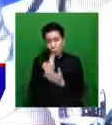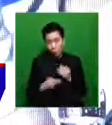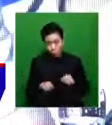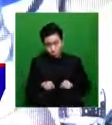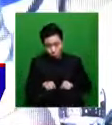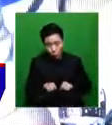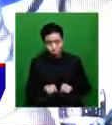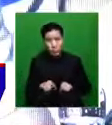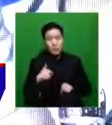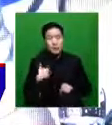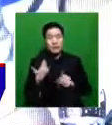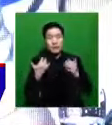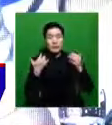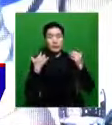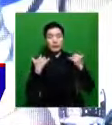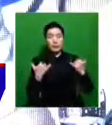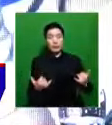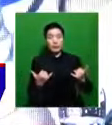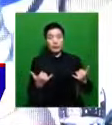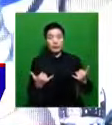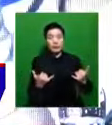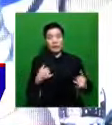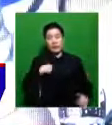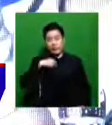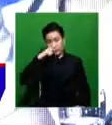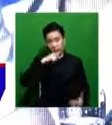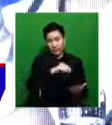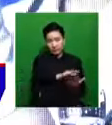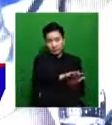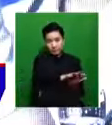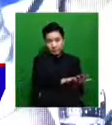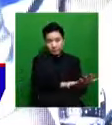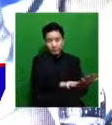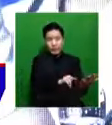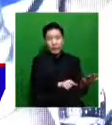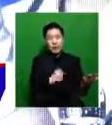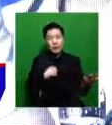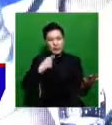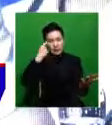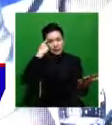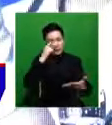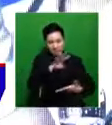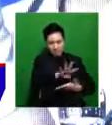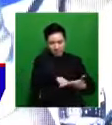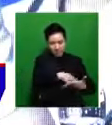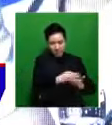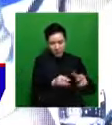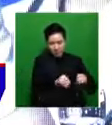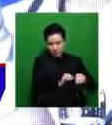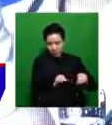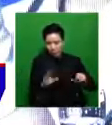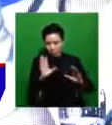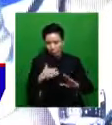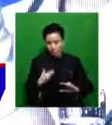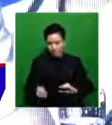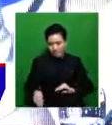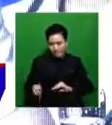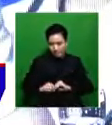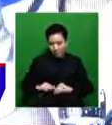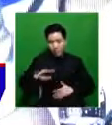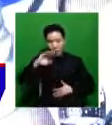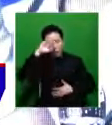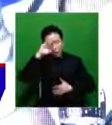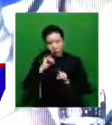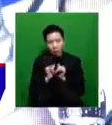ยืนยันว่าด้วยสถานการณ์ในปัจจุบันนี้ก็เป็นสถานการณ์ที่เราได้คาดหวังเอาไว้นะครับจำนวนผู้ป่วยที่เพิ่มมากขึ้นนะ